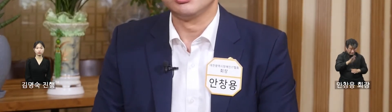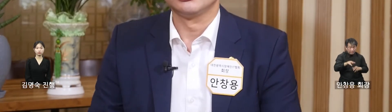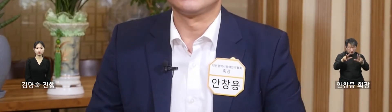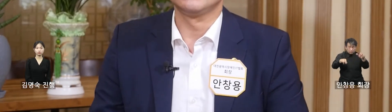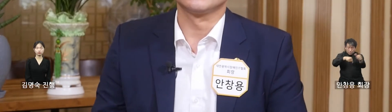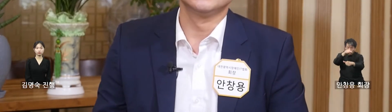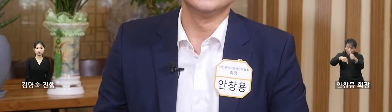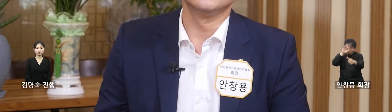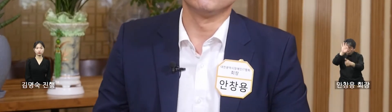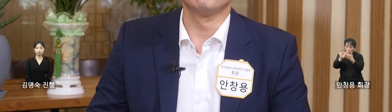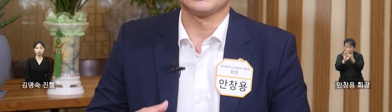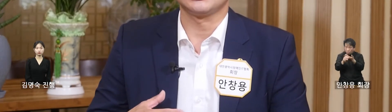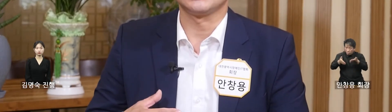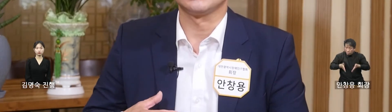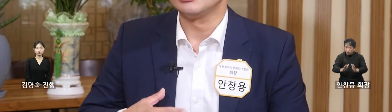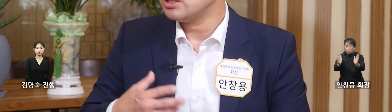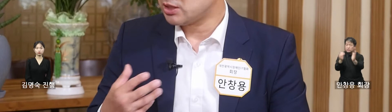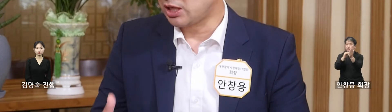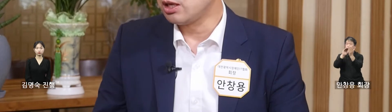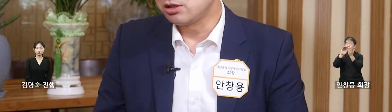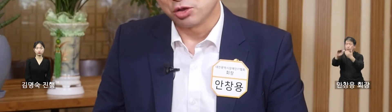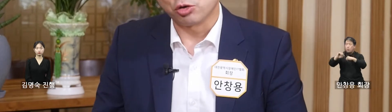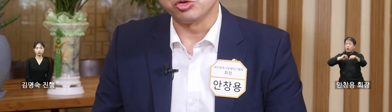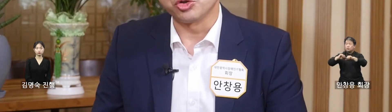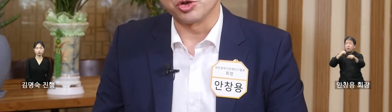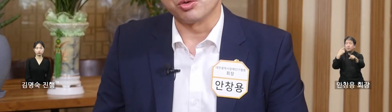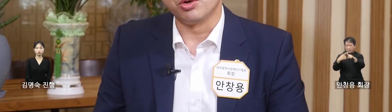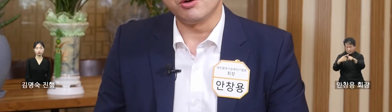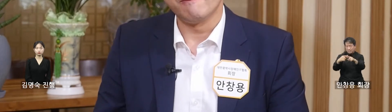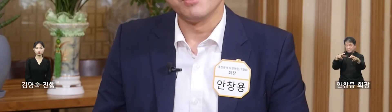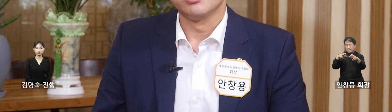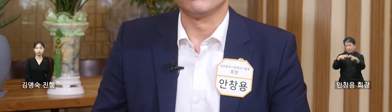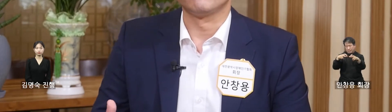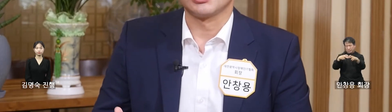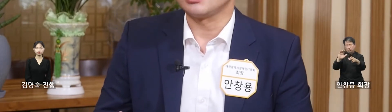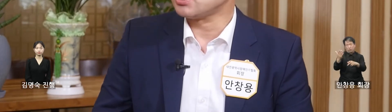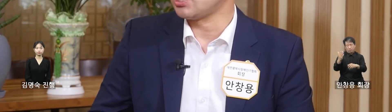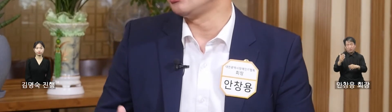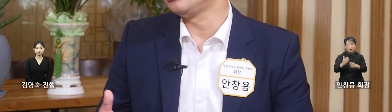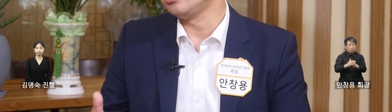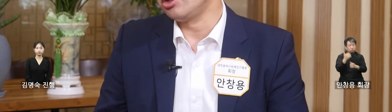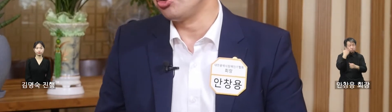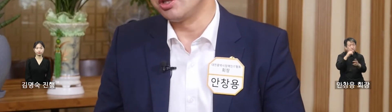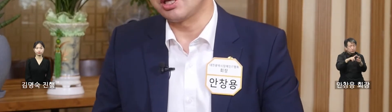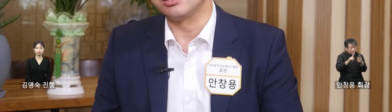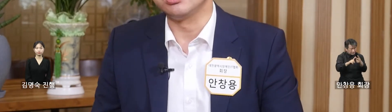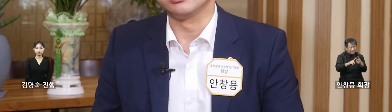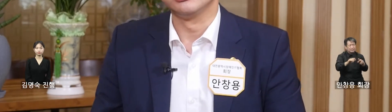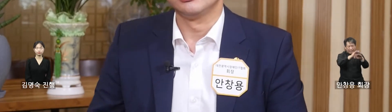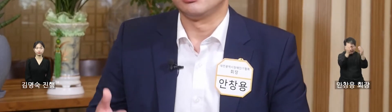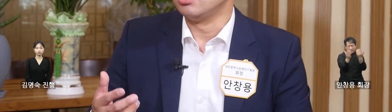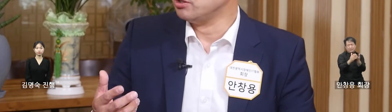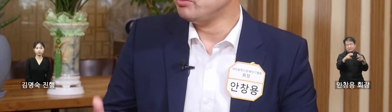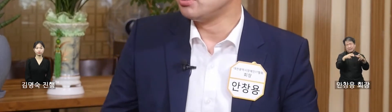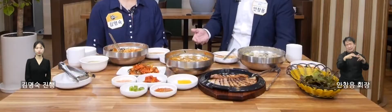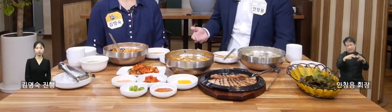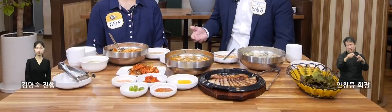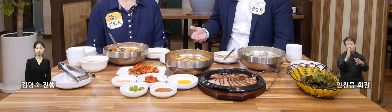거죠. 즉 그 누구나 장애를 겪을 수 있고 누구나 장애인이 될 수 있다는